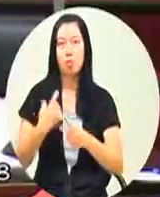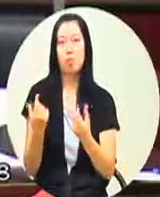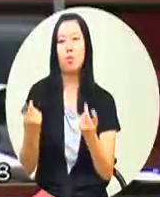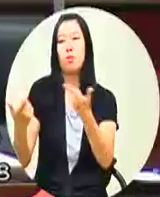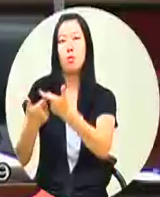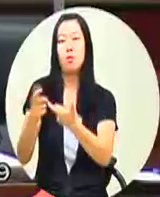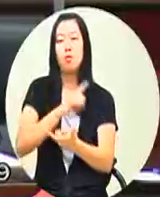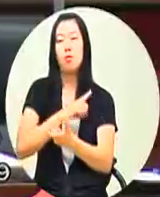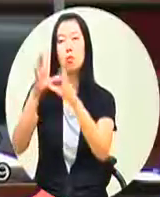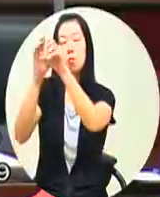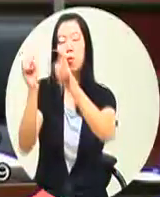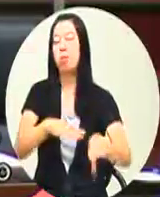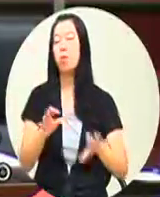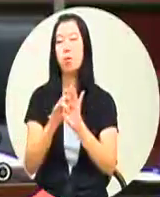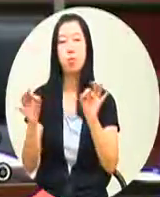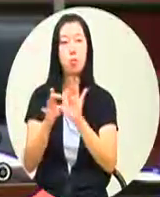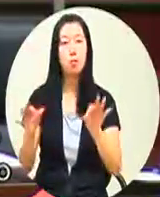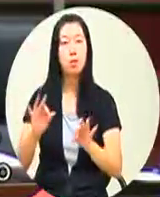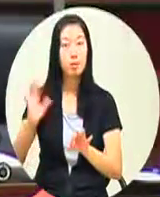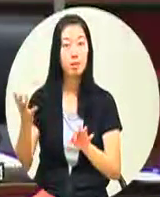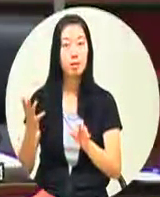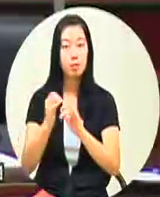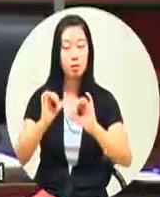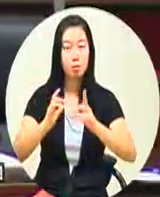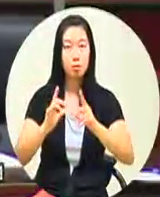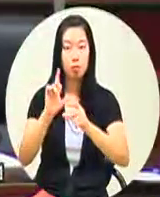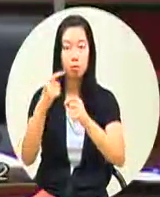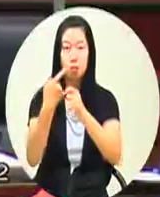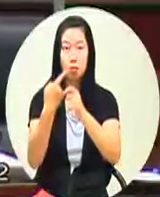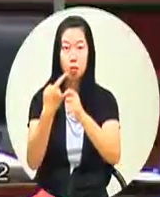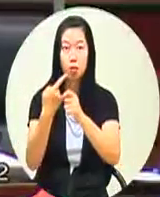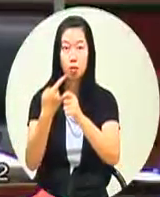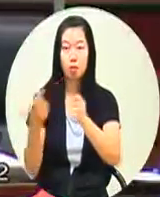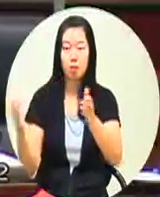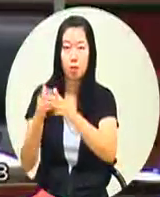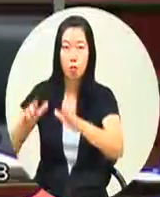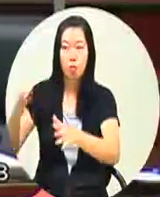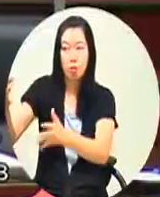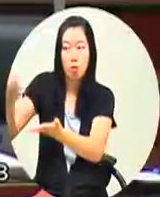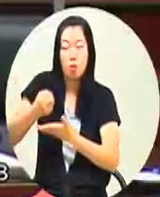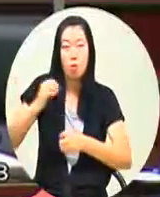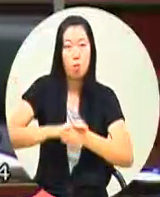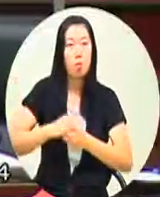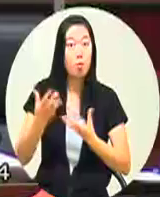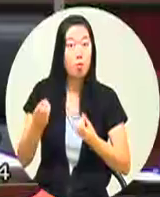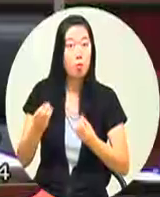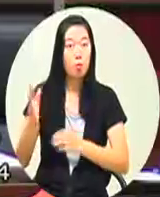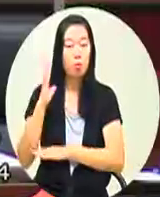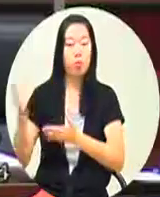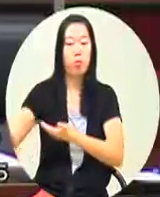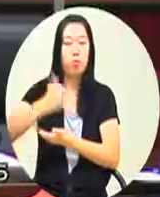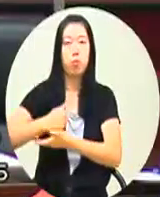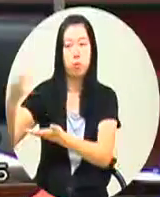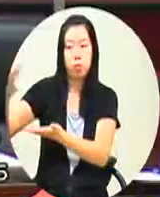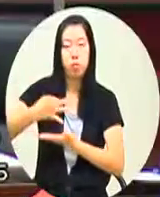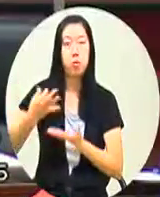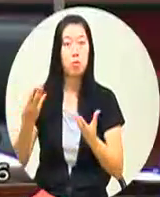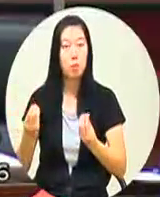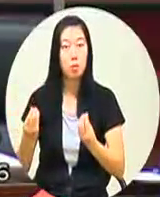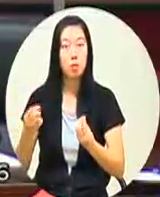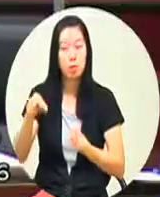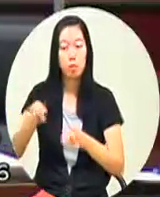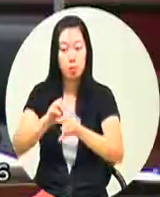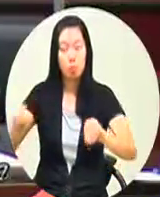紧。啊，但是我从61年到现在，我都没有领补偿金，也没你那个征收费用，我什么都没有领。啊，这土地本来